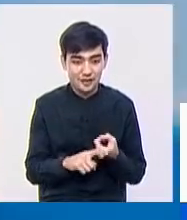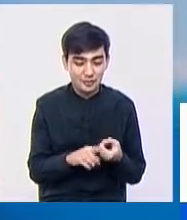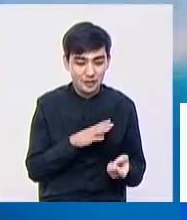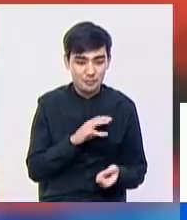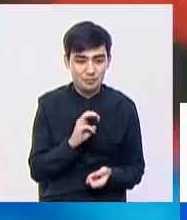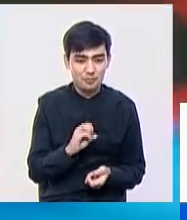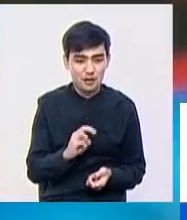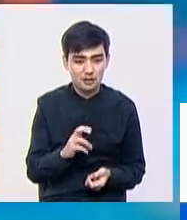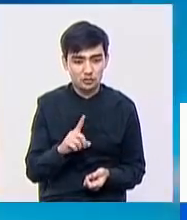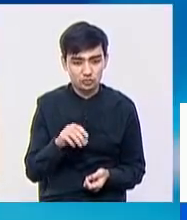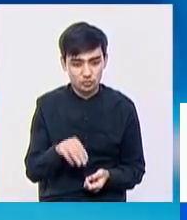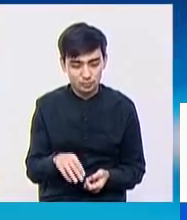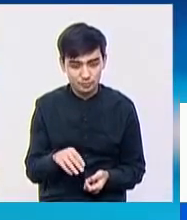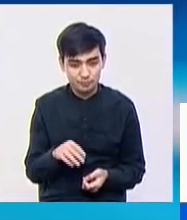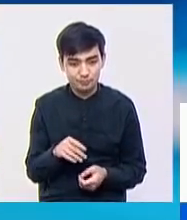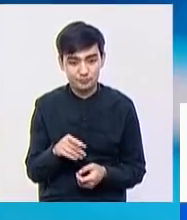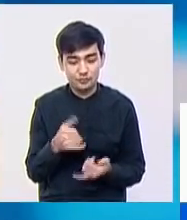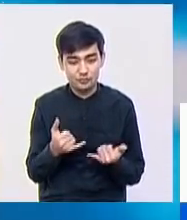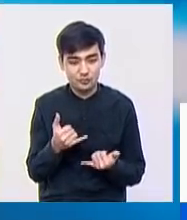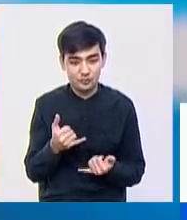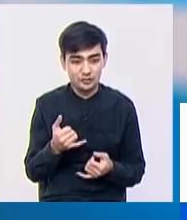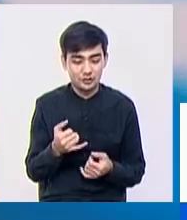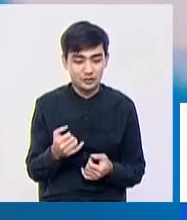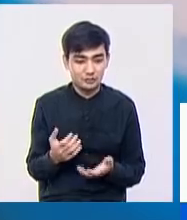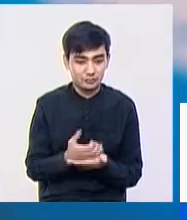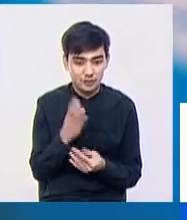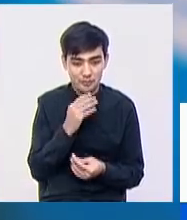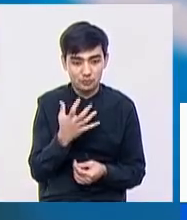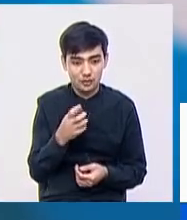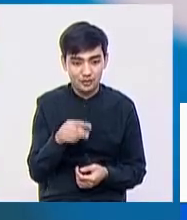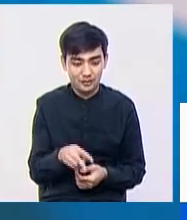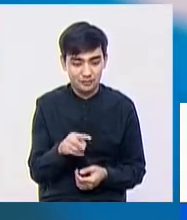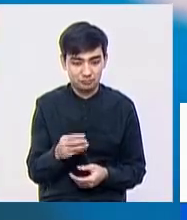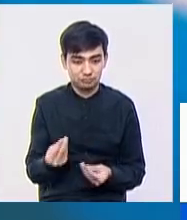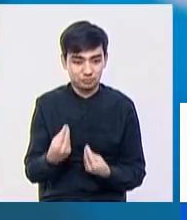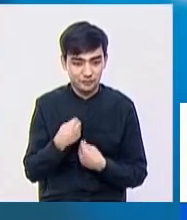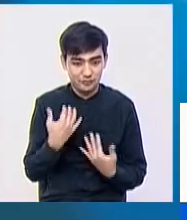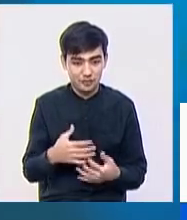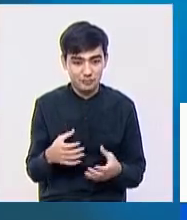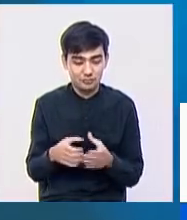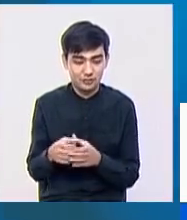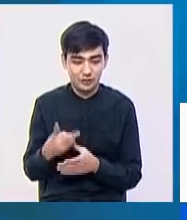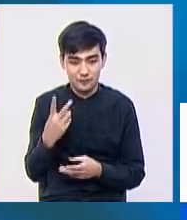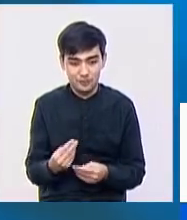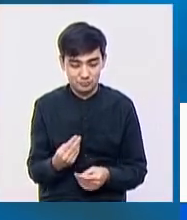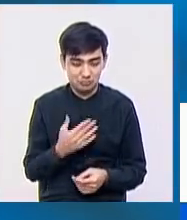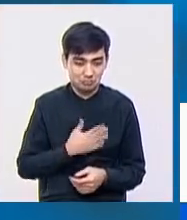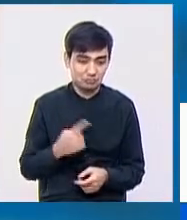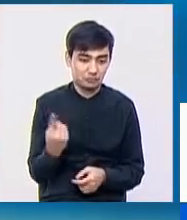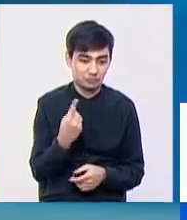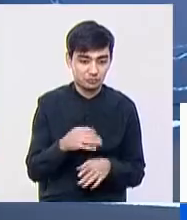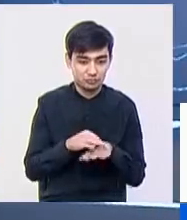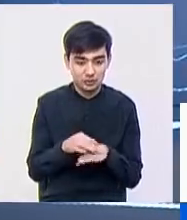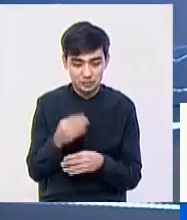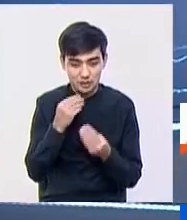Макзумом Мирзагалиевым, и нам сегодня смогли устроить 500 литров, обеспечить, и мобильные бригады теперь 2 дня могут спокойно ездить и развозить